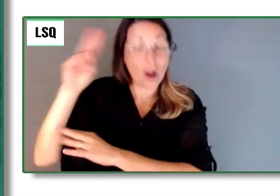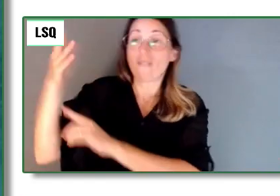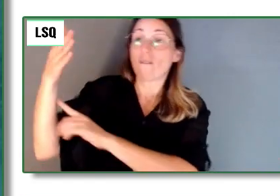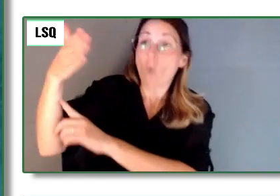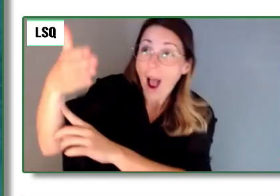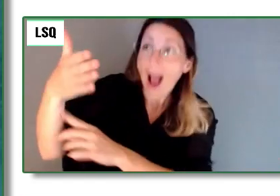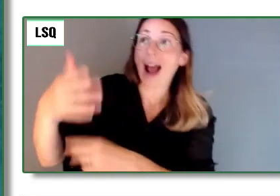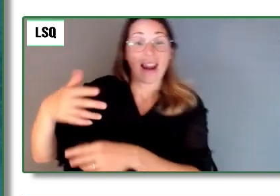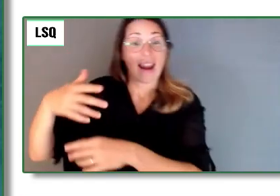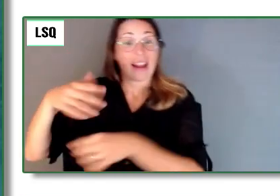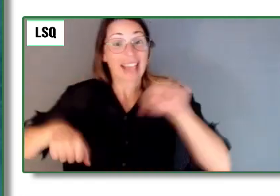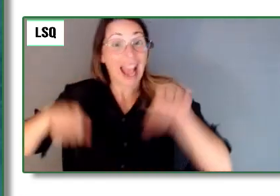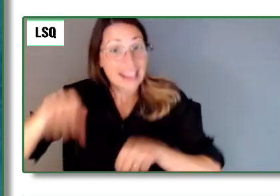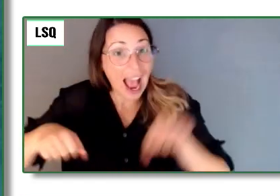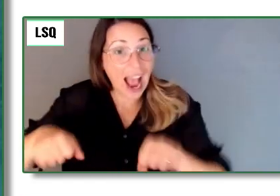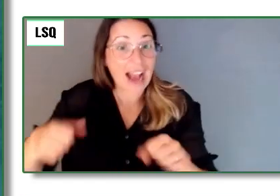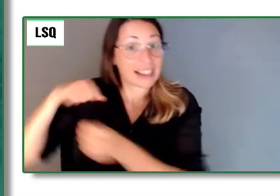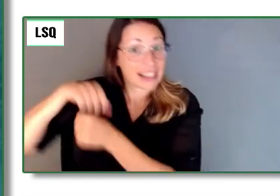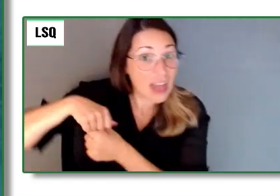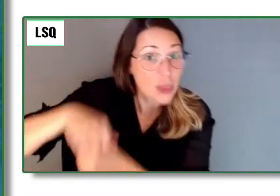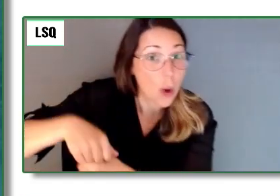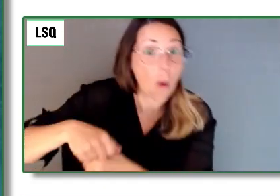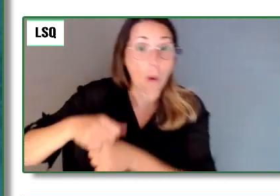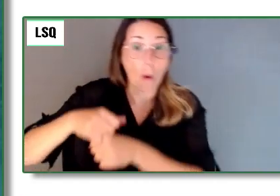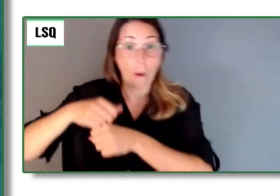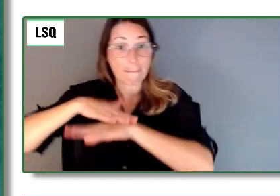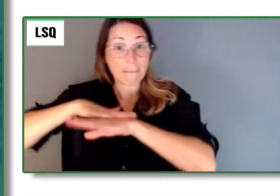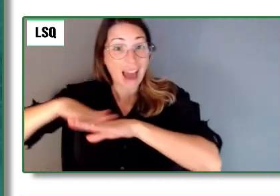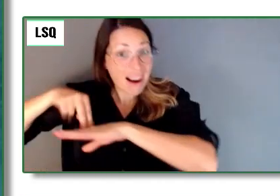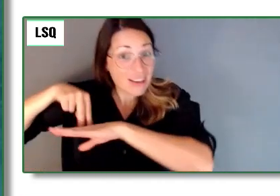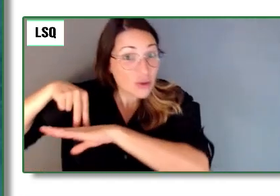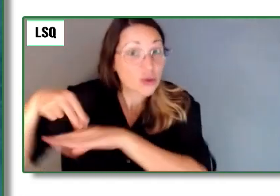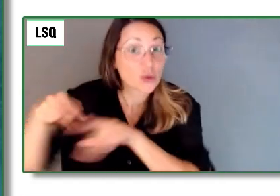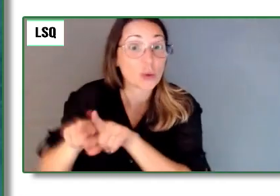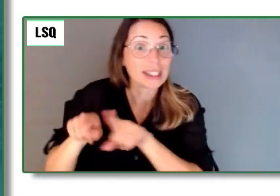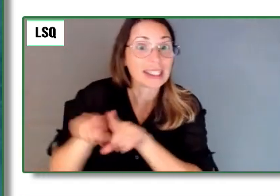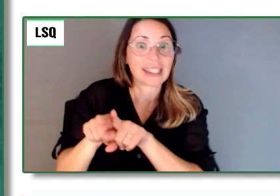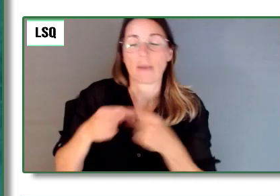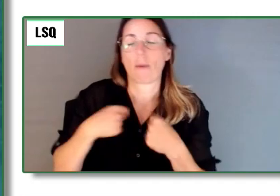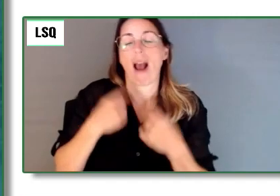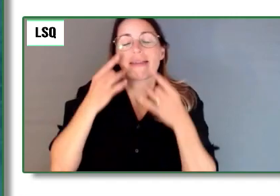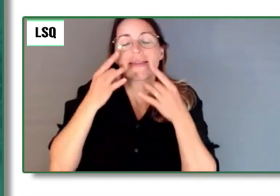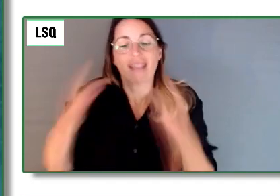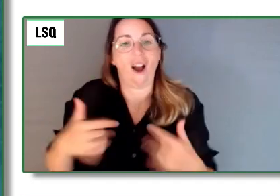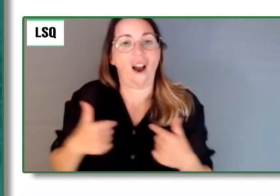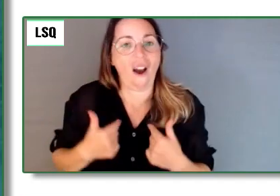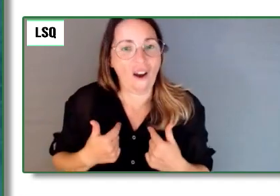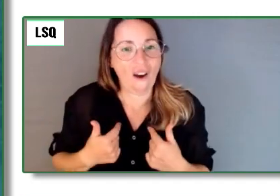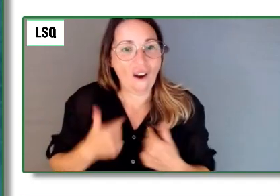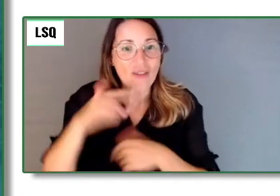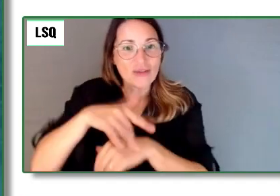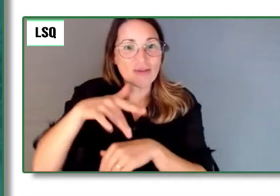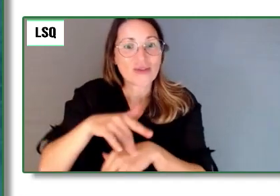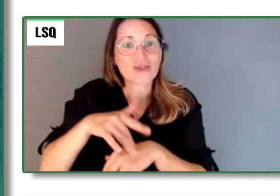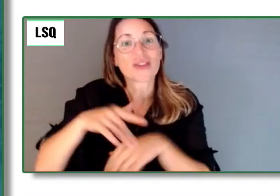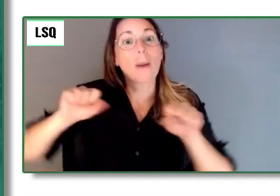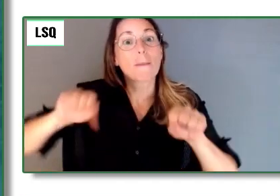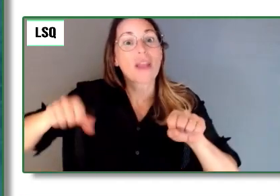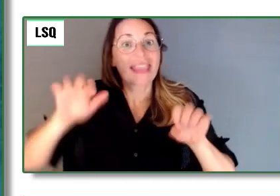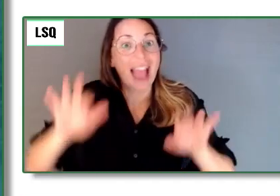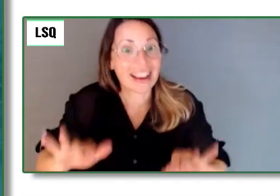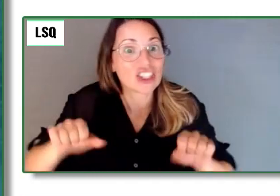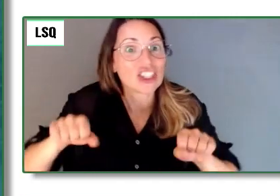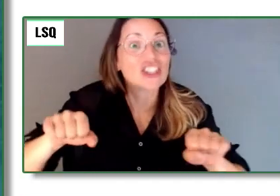de la motoneige. J'adore faire la randonnée, mais surtout, j'adore être sur l'eau, que ce soit dans un kayak, dans un canot, sur un bateau de